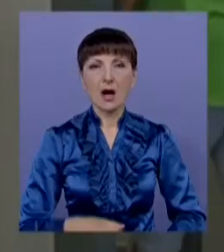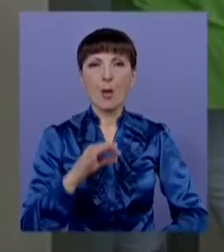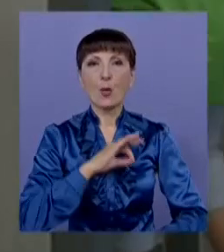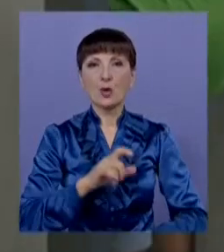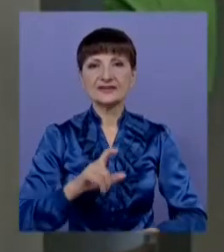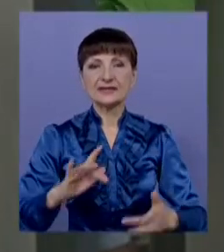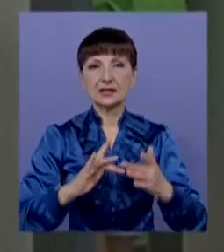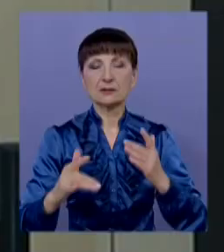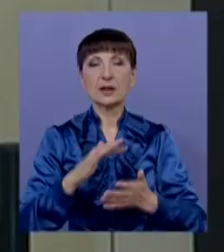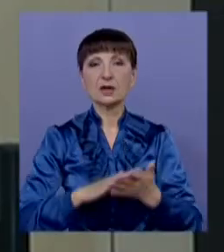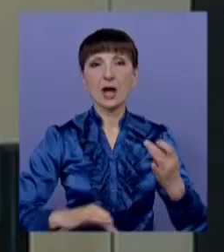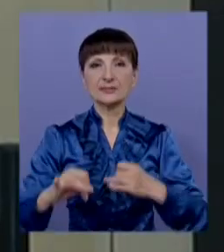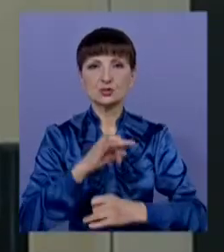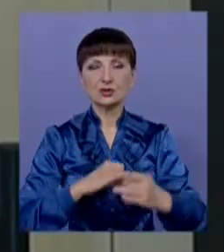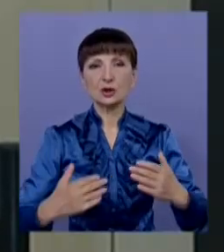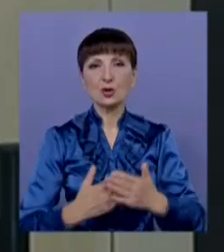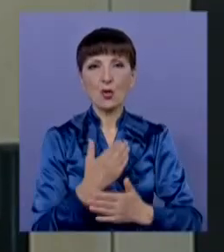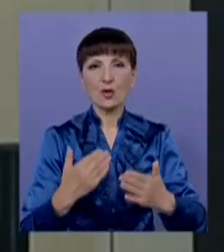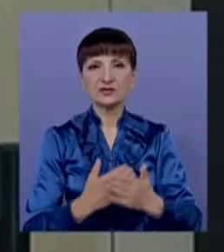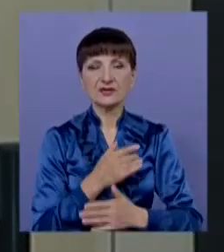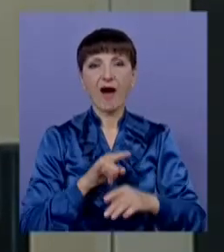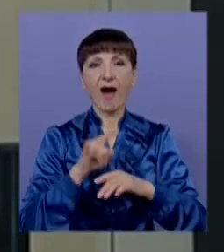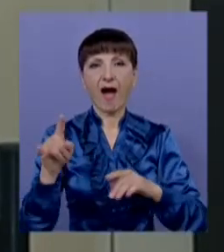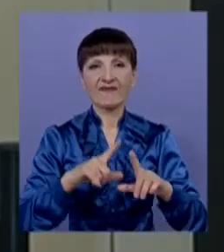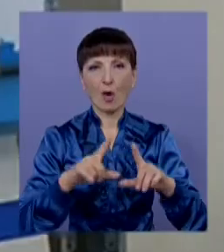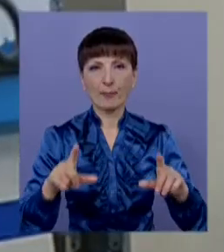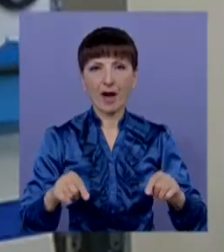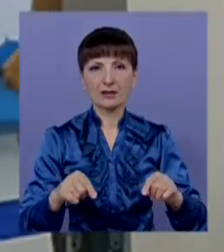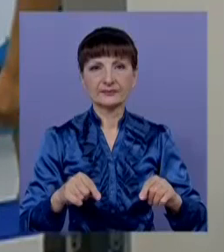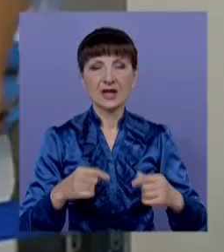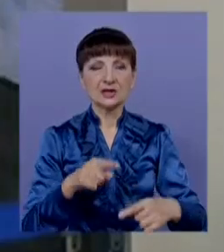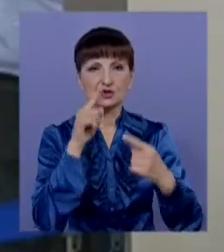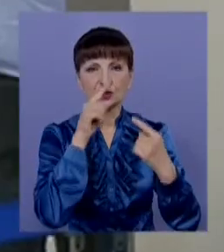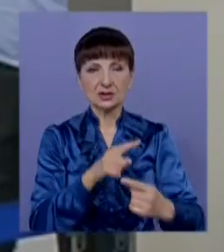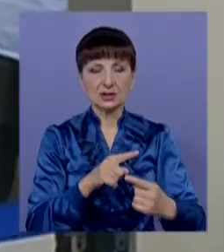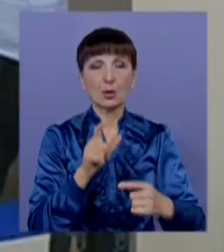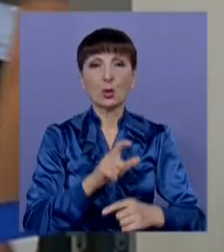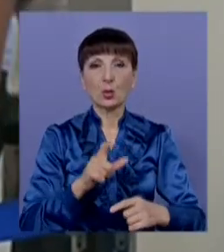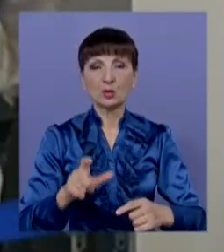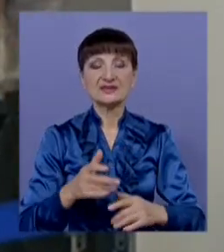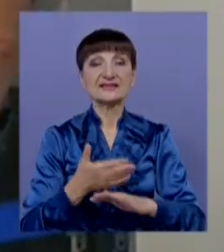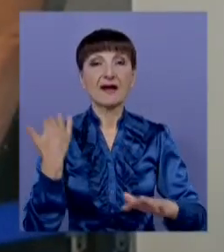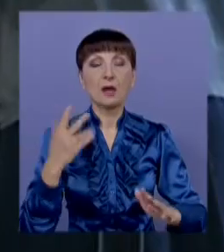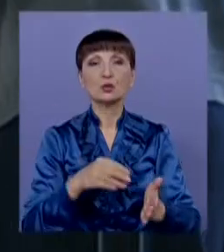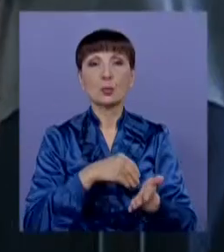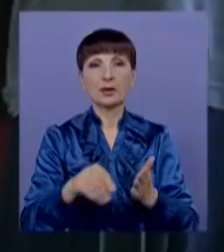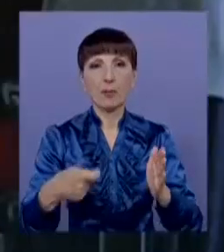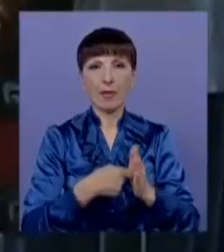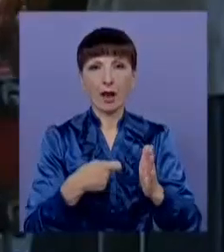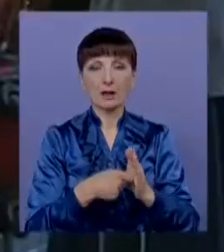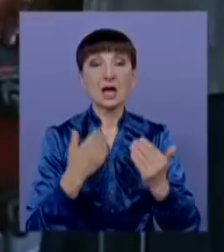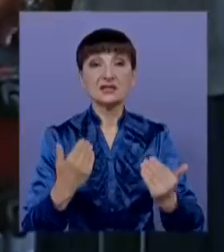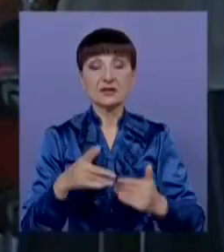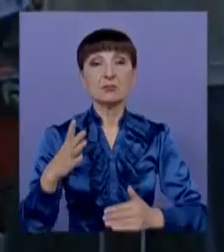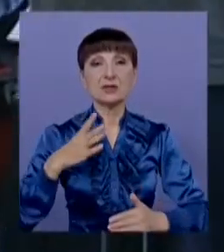Пользователи соцсетей продолжают обсуждать новшества от авиаперевозчиков. Штыки эту меру восприняли пассажиры, заранее приобретавшие билеты, ведь